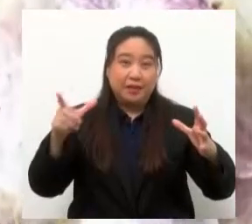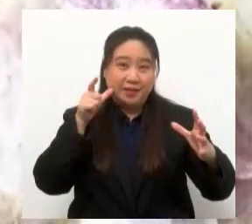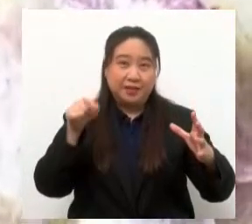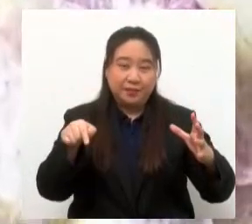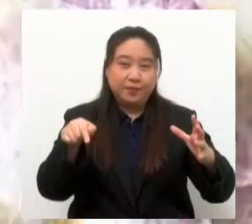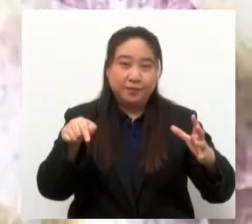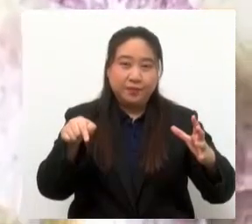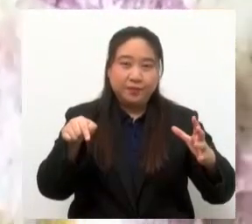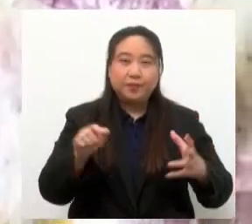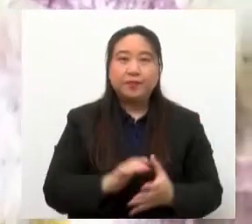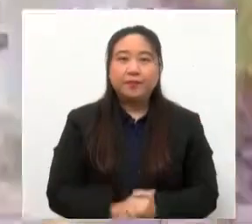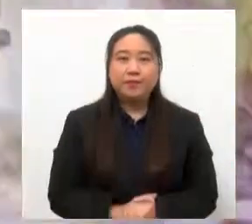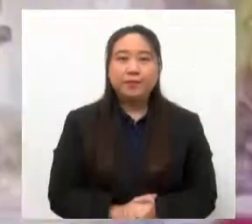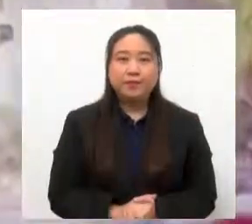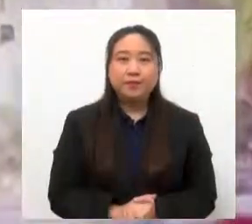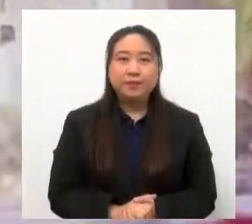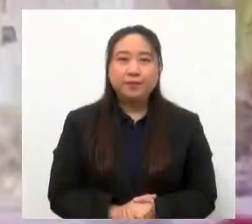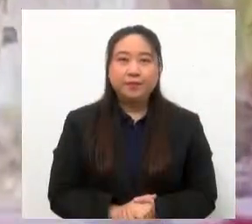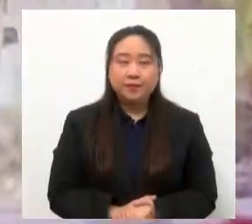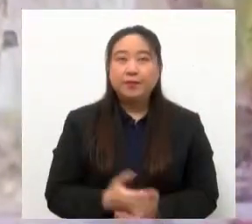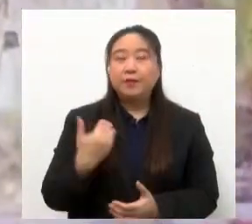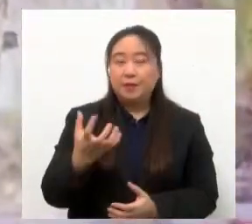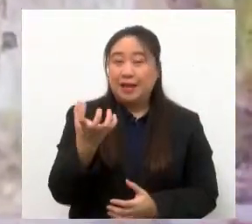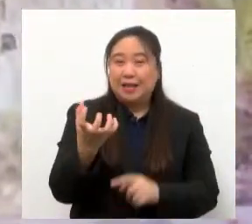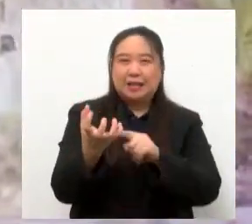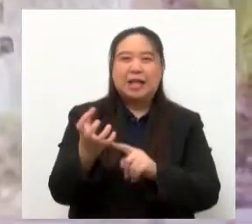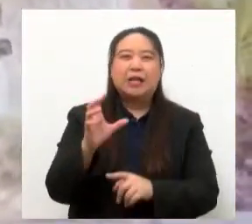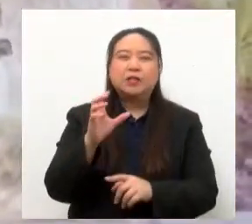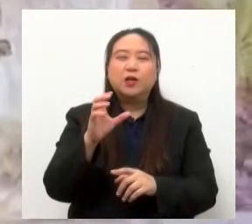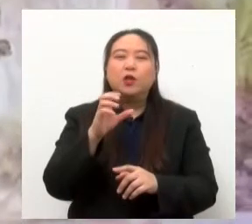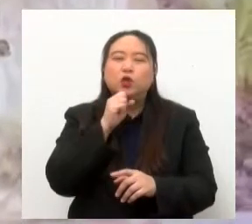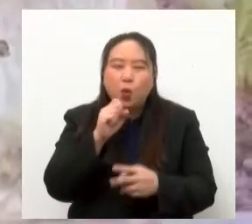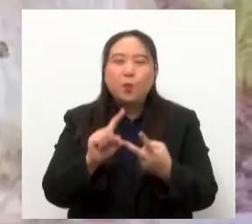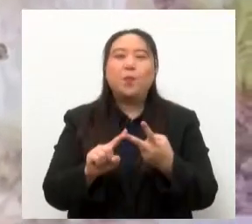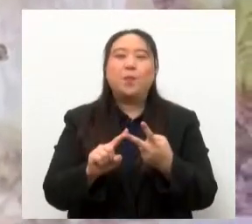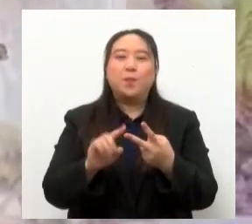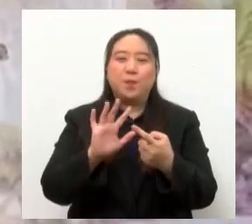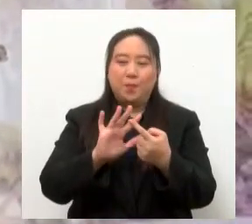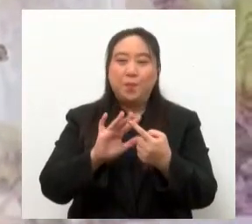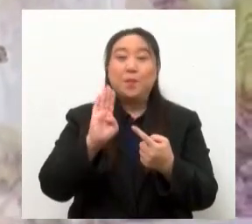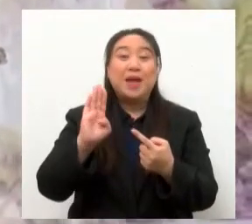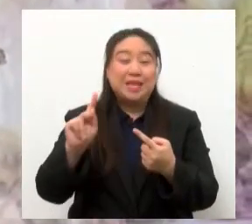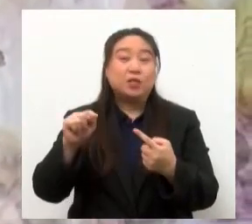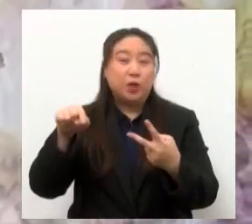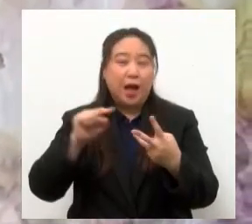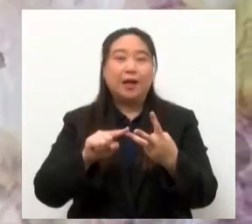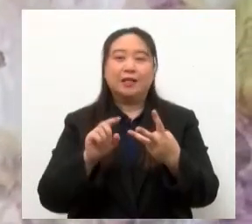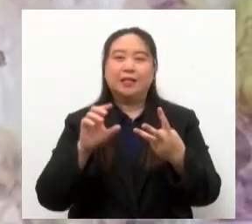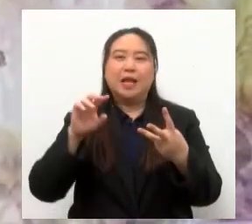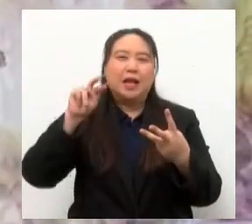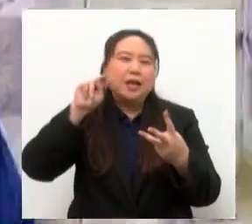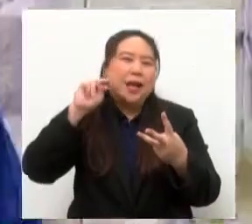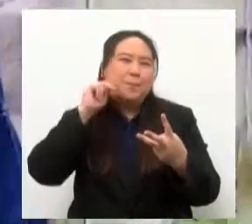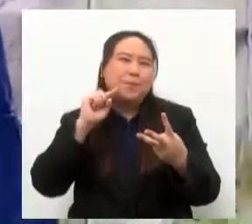นชิ้นงานค่ะ สารส้มและเบกกิ้งโซดาน้ำส้มสายชูไว้สำหรับทำสารคงสภาพสีหรือโมเดิร์น